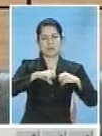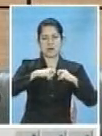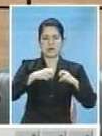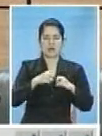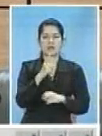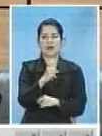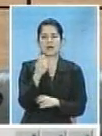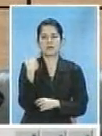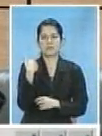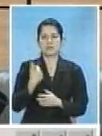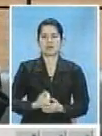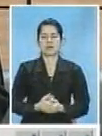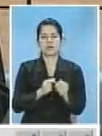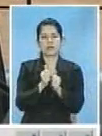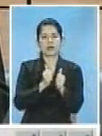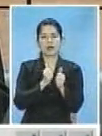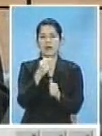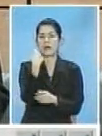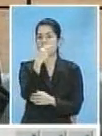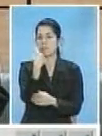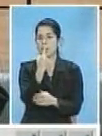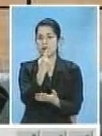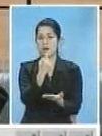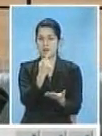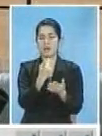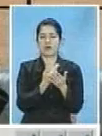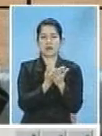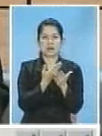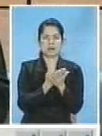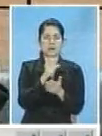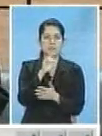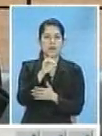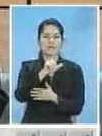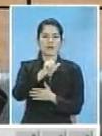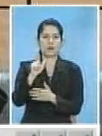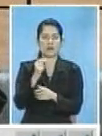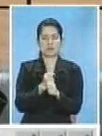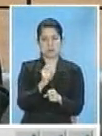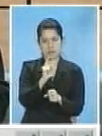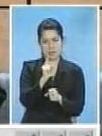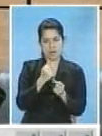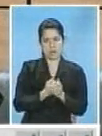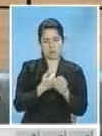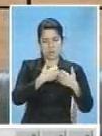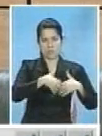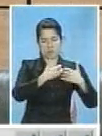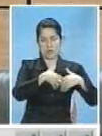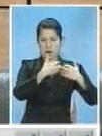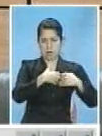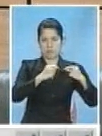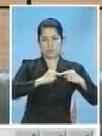ปเปิดขีดความสามารถแข่งกับใครครับแล้ว 8,000 กว่าล้านท่านจะไปทำยังไงให้มันกลับมาให้อุตสาหกรรมเขาสามารถกลับมาเดินหน้าอ